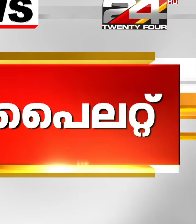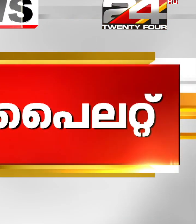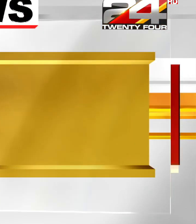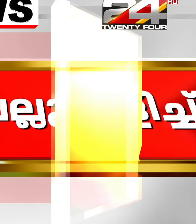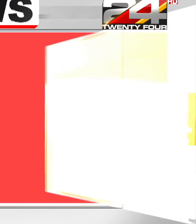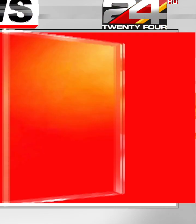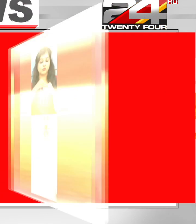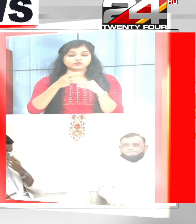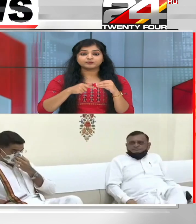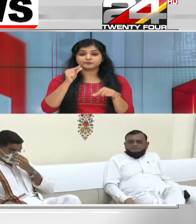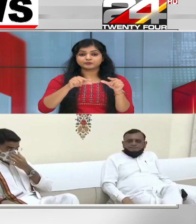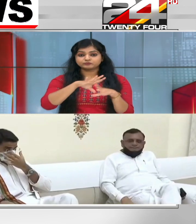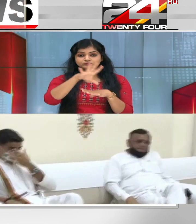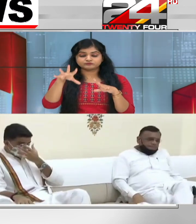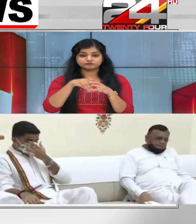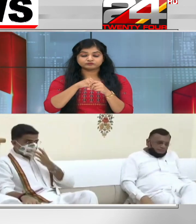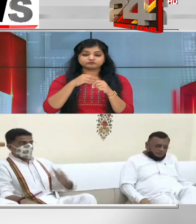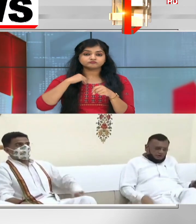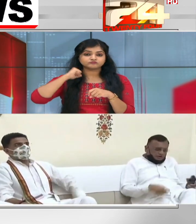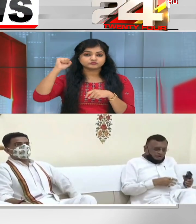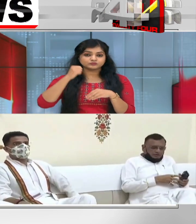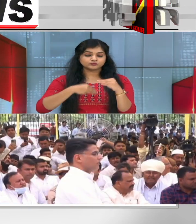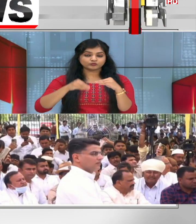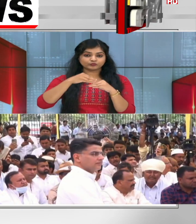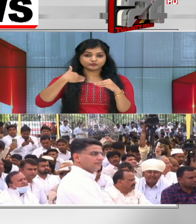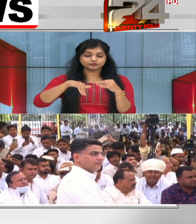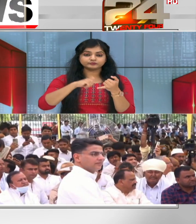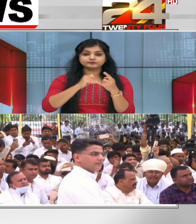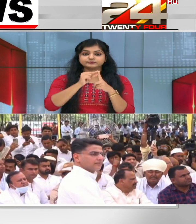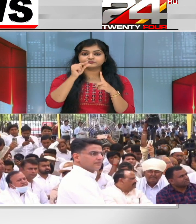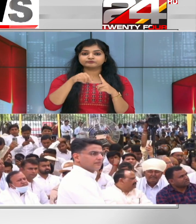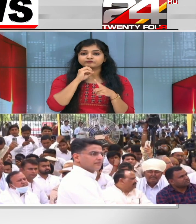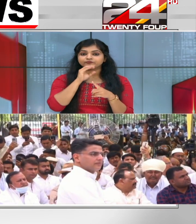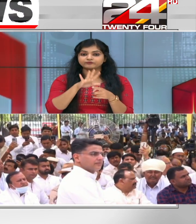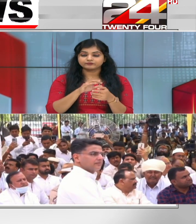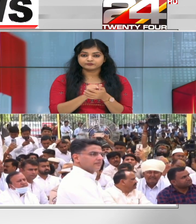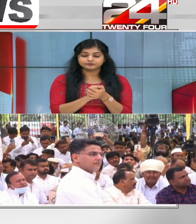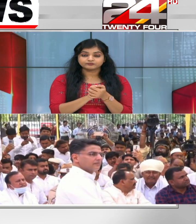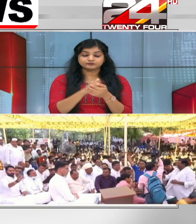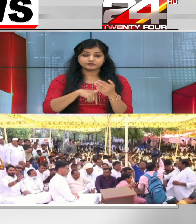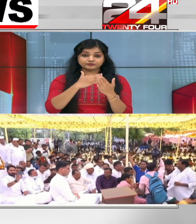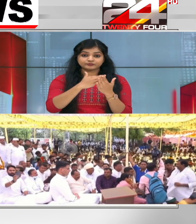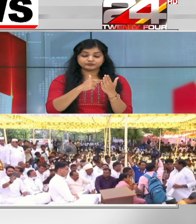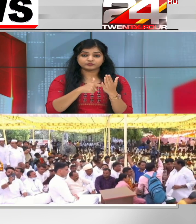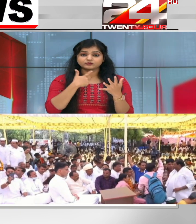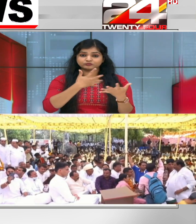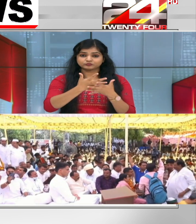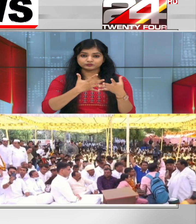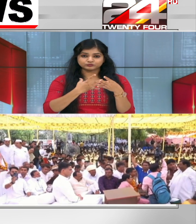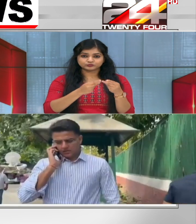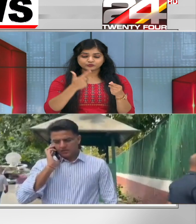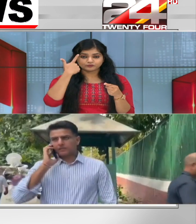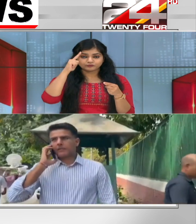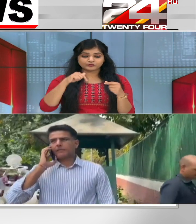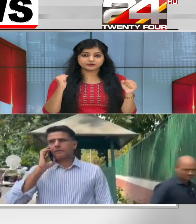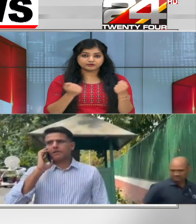പ്രക്ഷോഭത്തിന് ജനങ്ങളെ സംഘടിപ്പിച്ചുകൊണ്ട് മുന്നിട്ടിറങ്ങും എന്നാണ് ഇപ്പോൾ നിലപാടായി വ്യക്തമാക്കിയിരിക്കുന്നത്. കാര്യങ്ങൾ അനുനയത്തിലൂടെ മുന്നോട്ട് കൊണ്ടുപോകാൻ